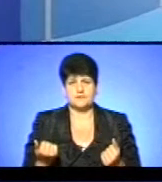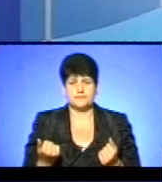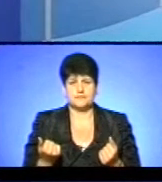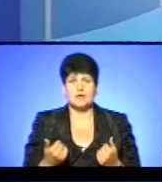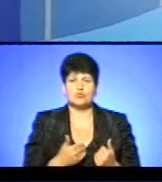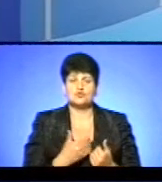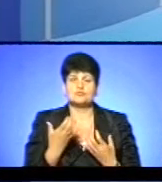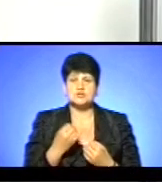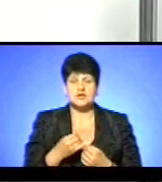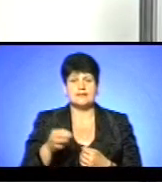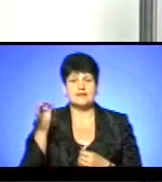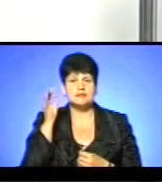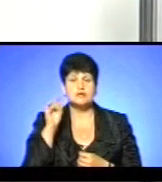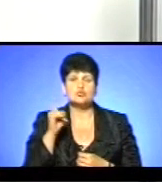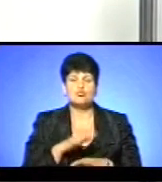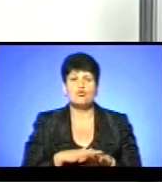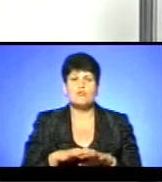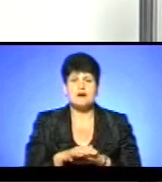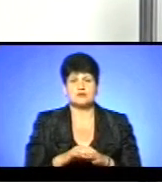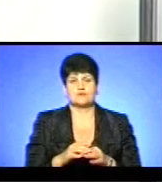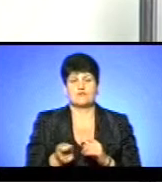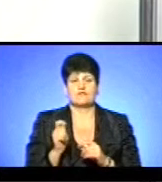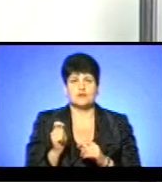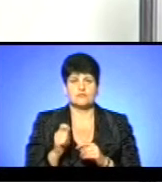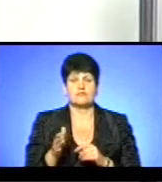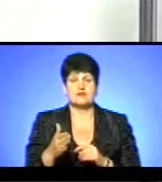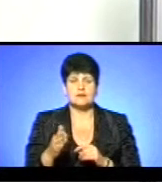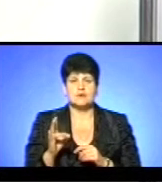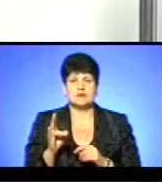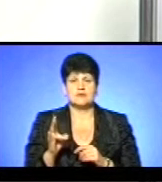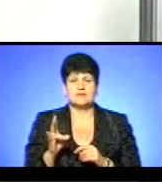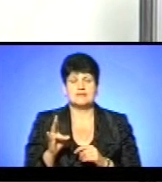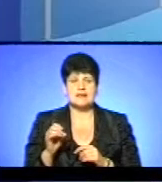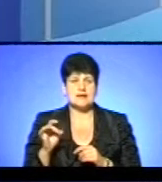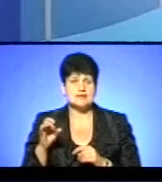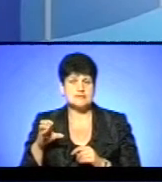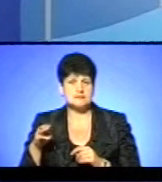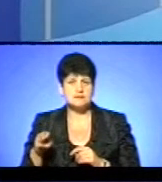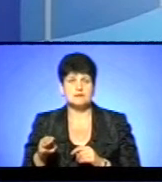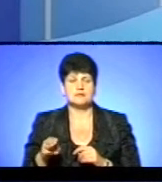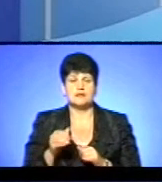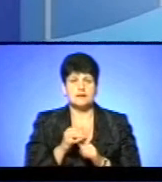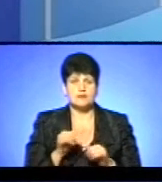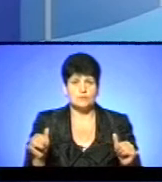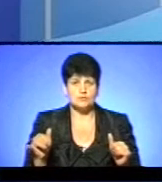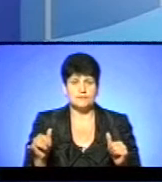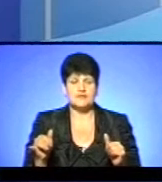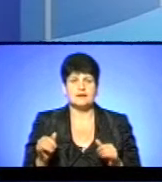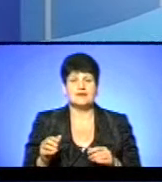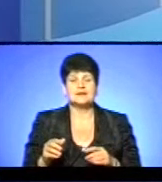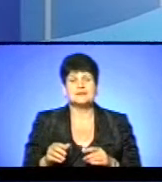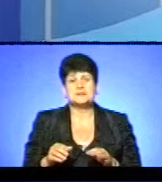ви ще нагадали, чому масовий вилов риби в період нересту є небезпечним. Ну, він не то, що